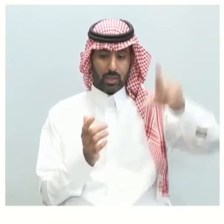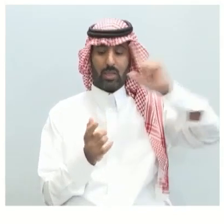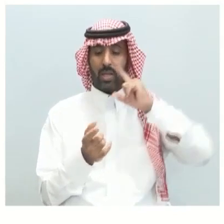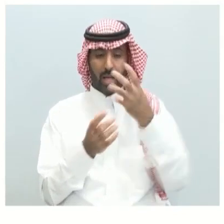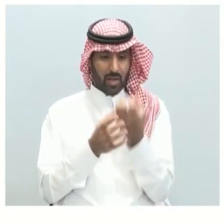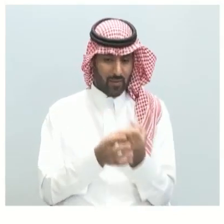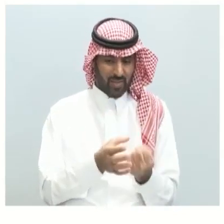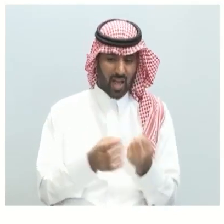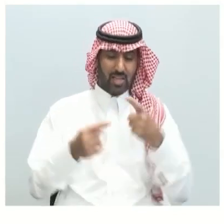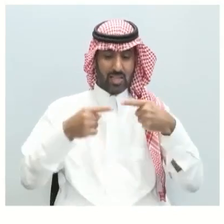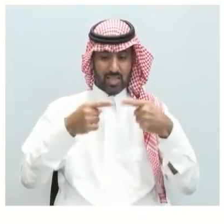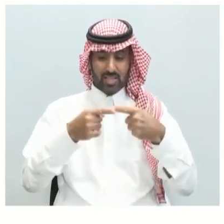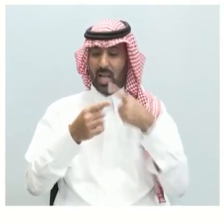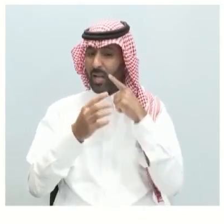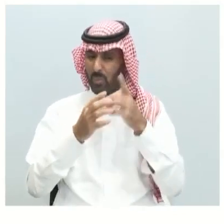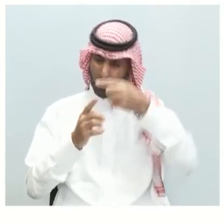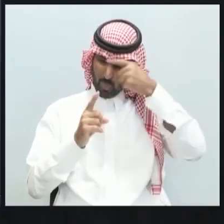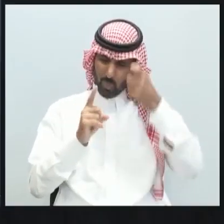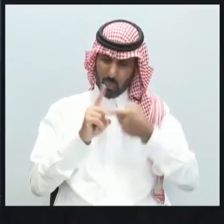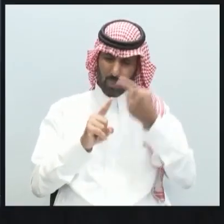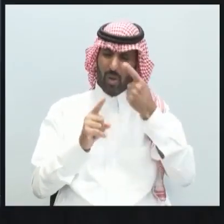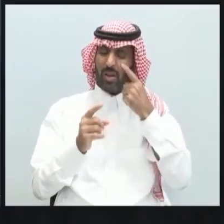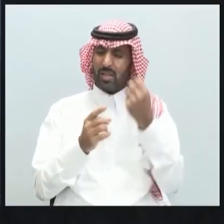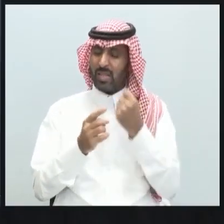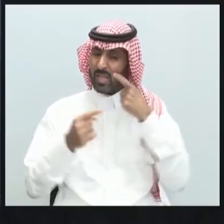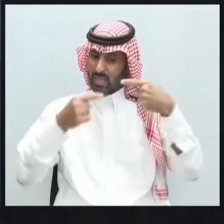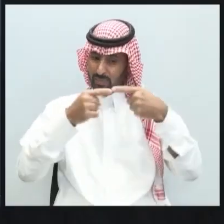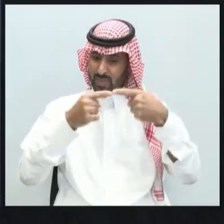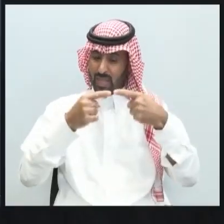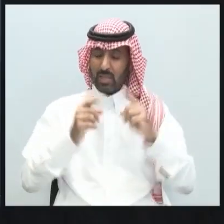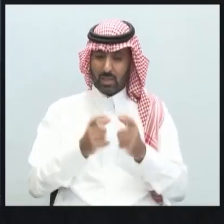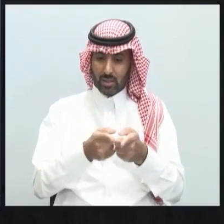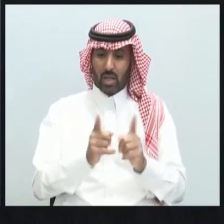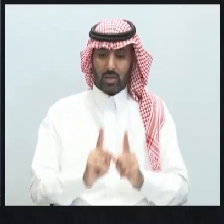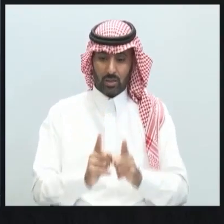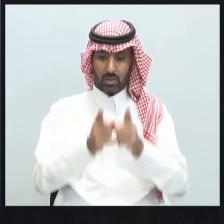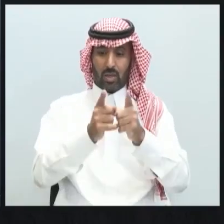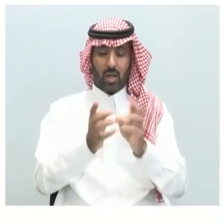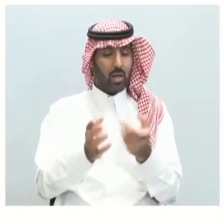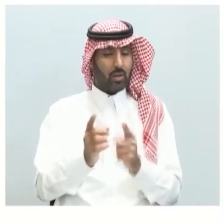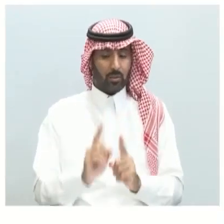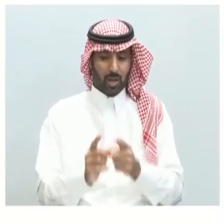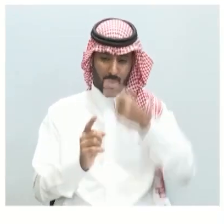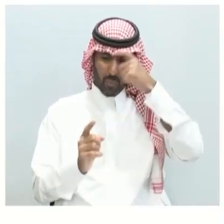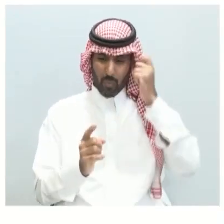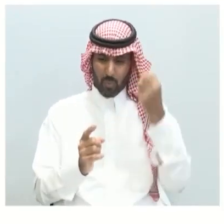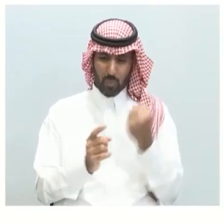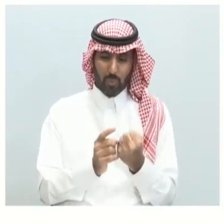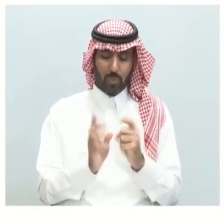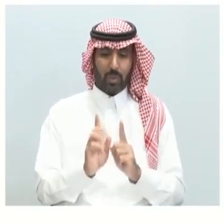يتناسب طرديا مع الحراره هنا الضغط سيتناسب طرديا مع الحراره في اي قانون استخرجه